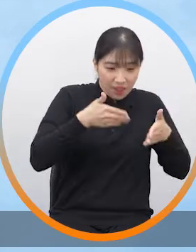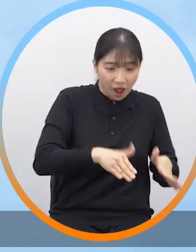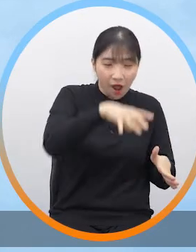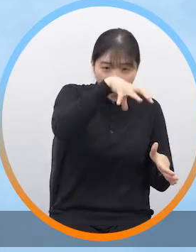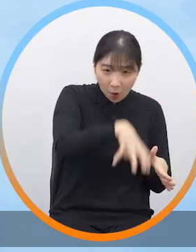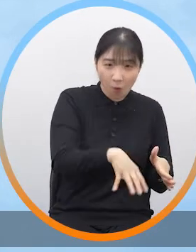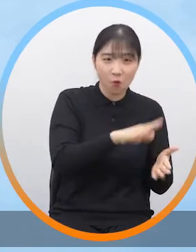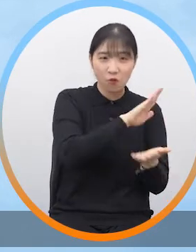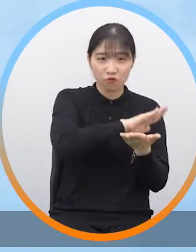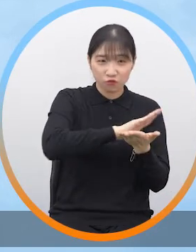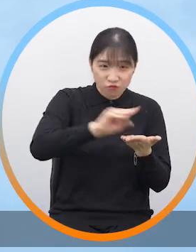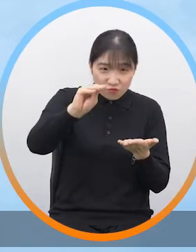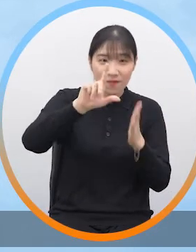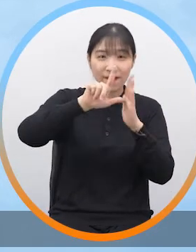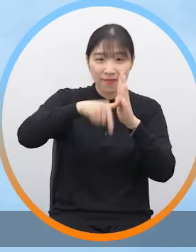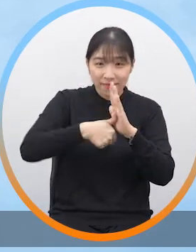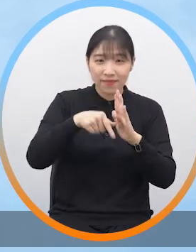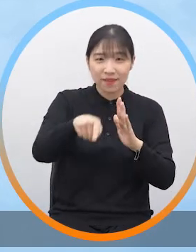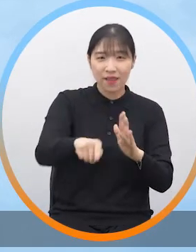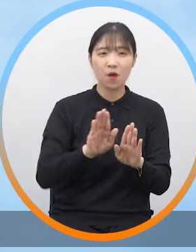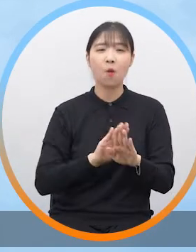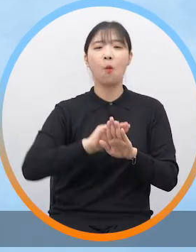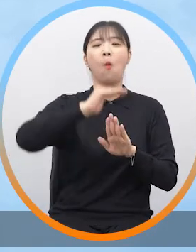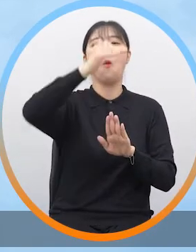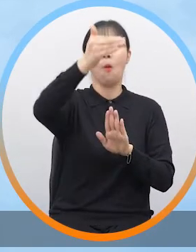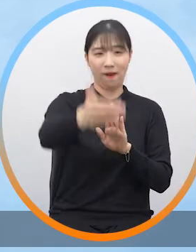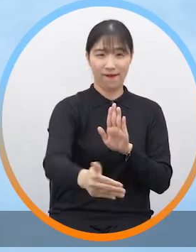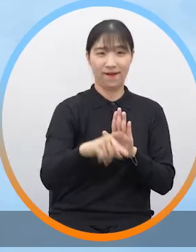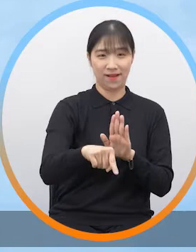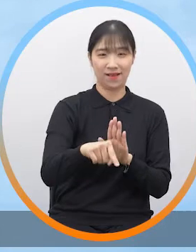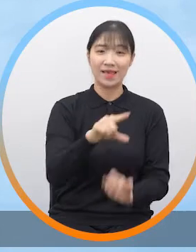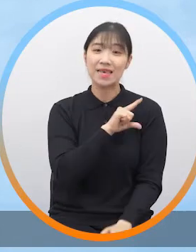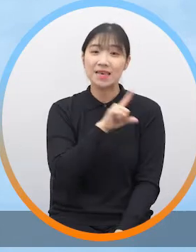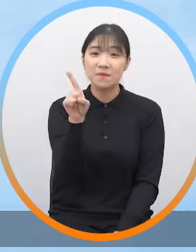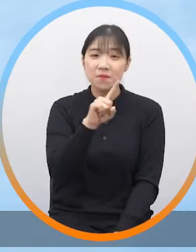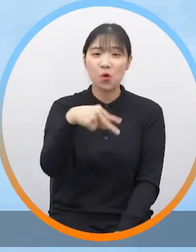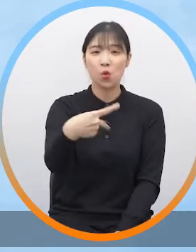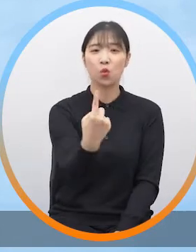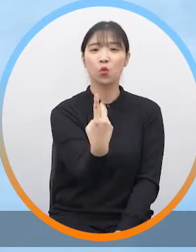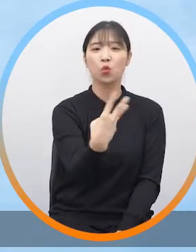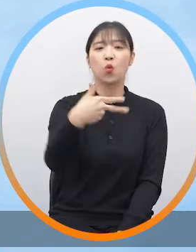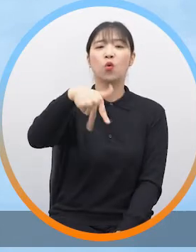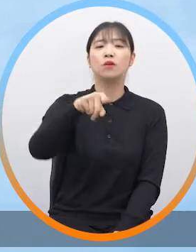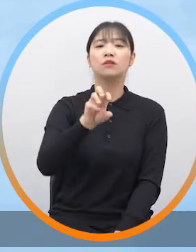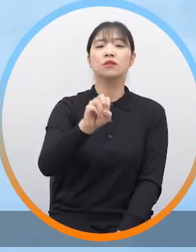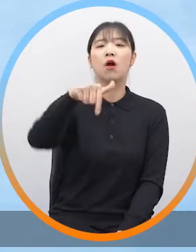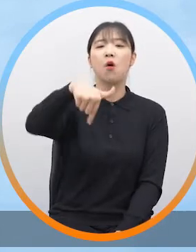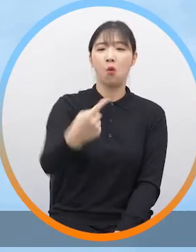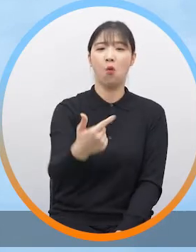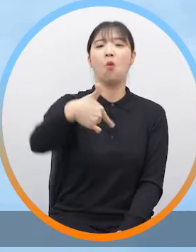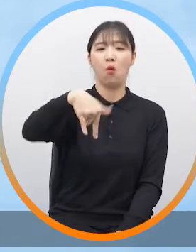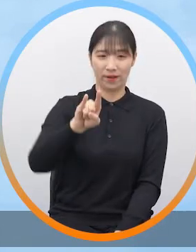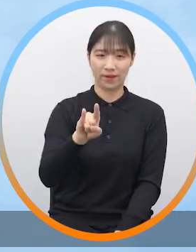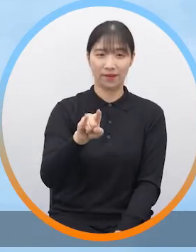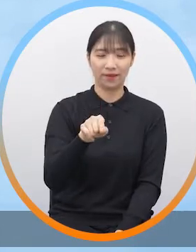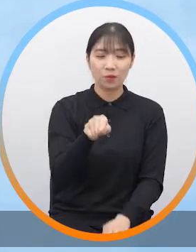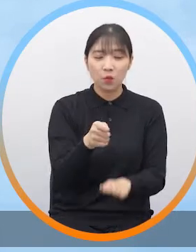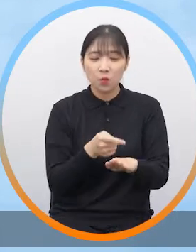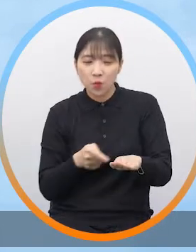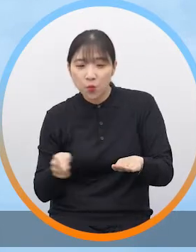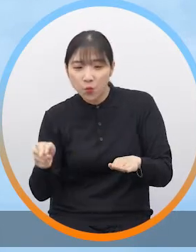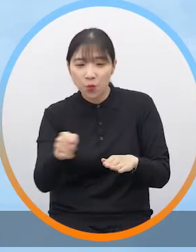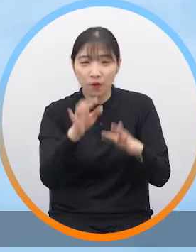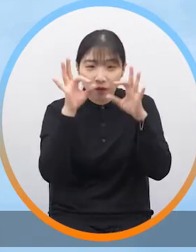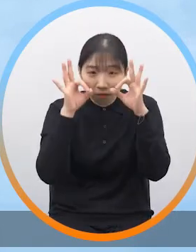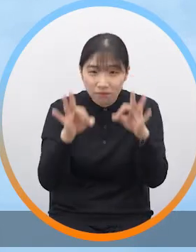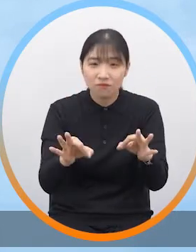마을에서 출발할 때 앞에 있는 조그마한 고개에 있는데 지금 그거를 영암에서는 돌정고개라고 합니다. 거기서 조금만 더 가면은 지금